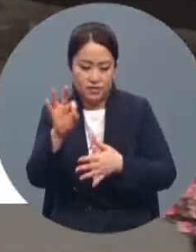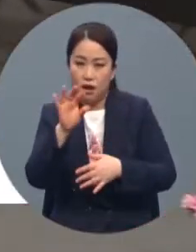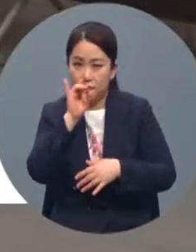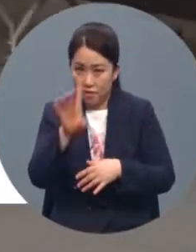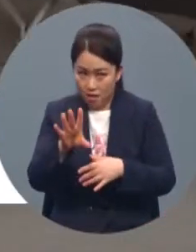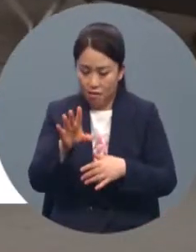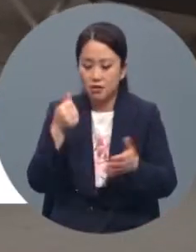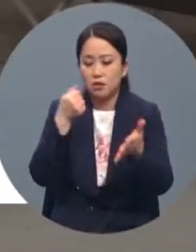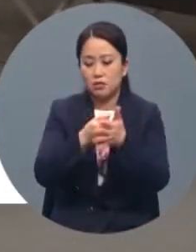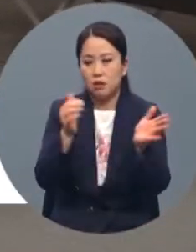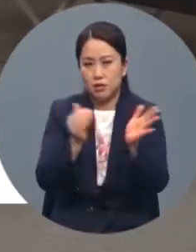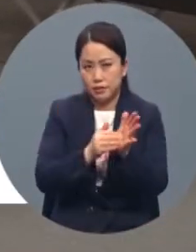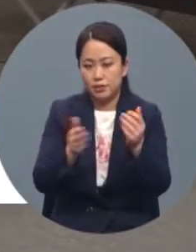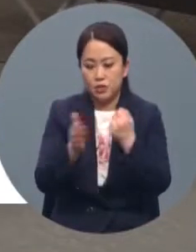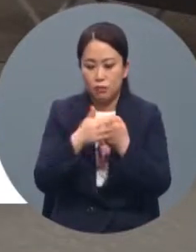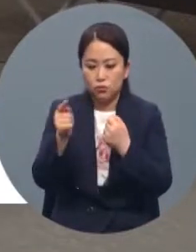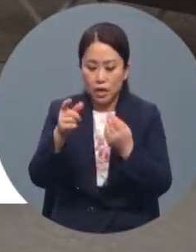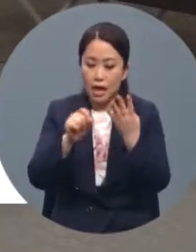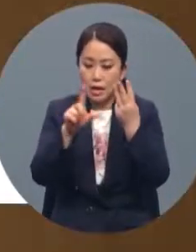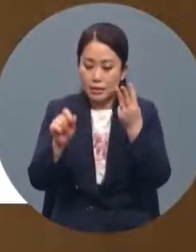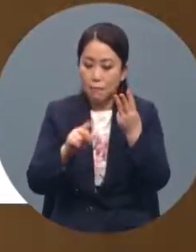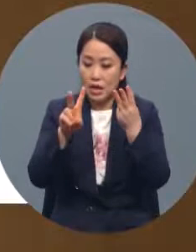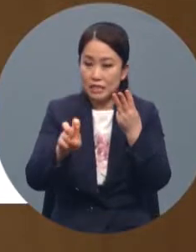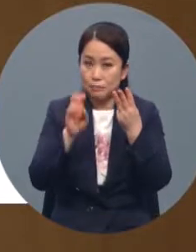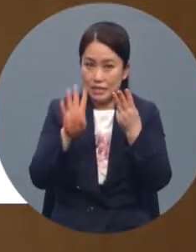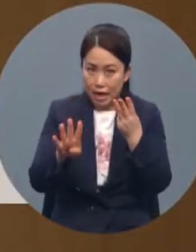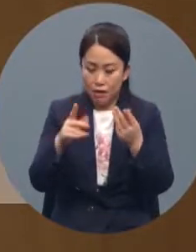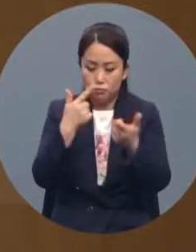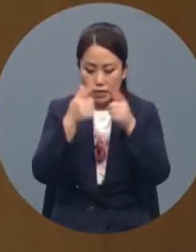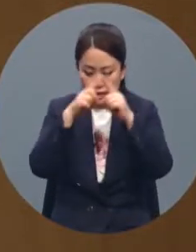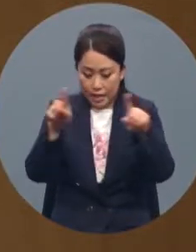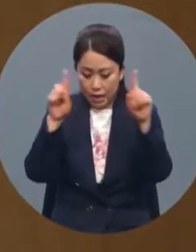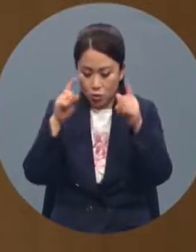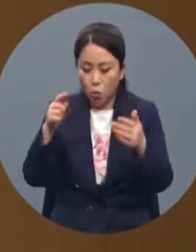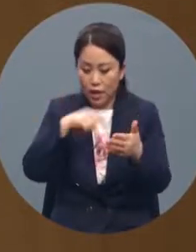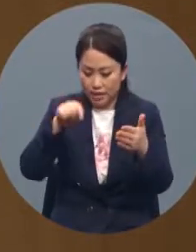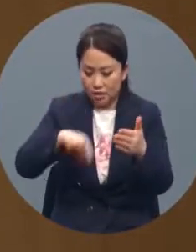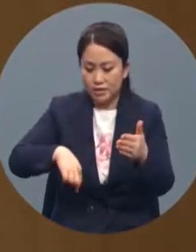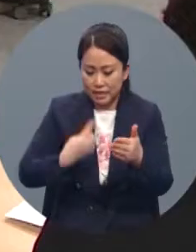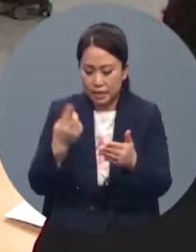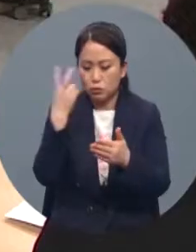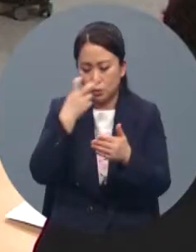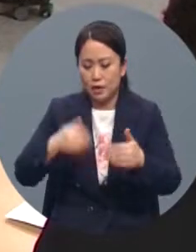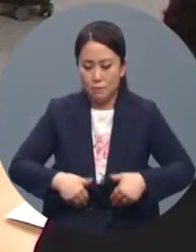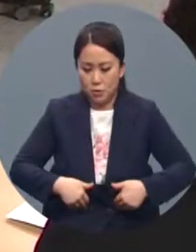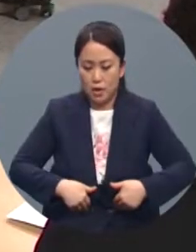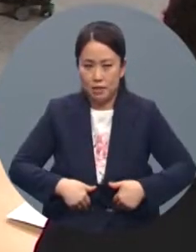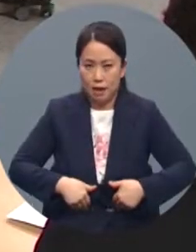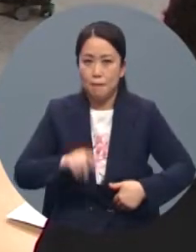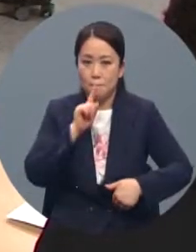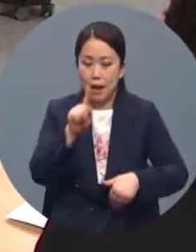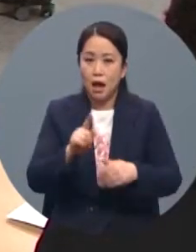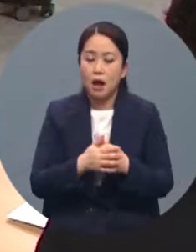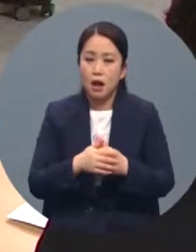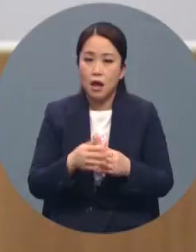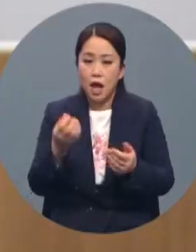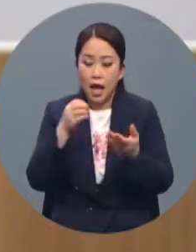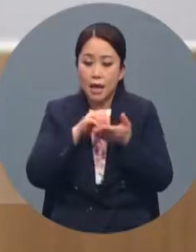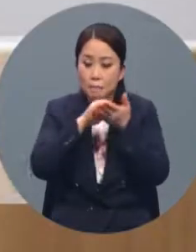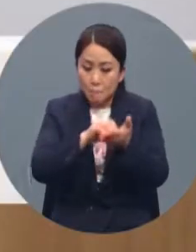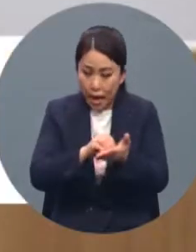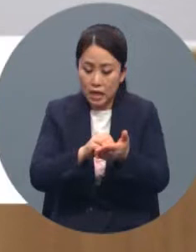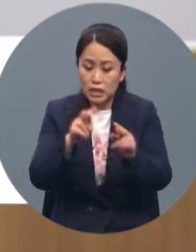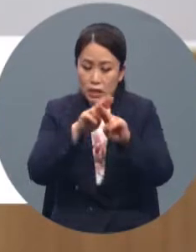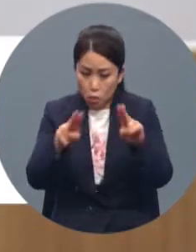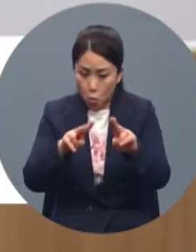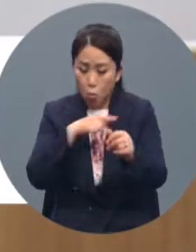지난달 24일 부산대에 자체 조사 의무가 있다는 해석을 내놨습니다. 입학 취소 권한을 가진